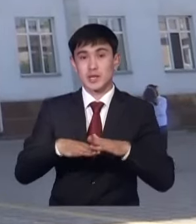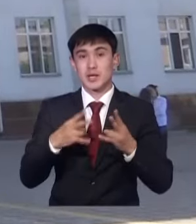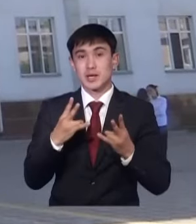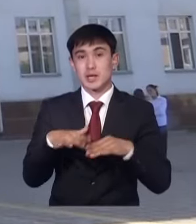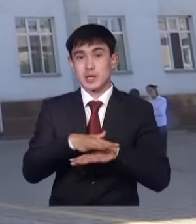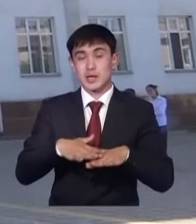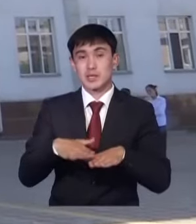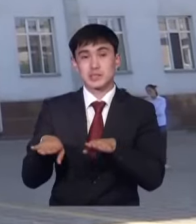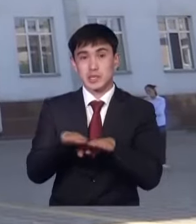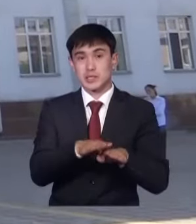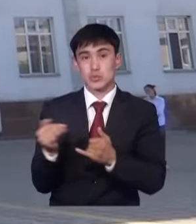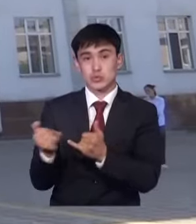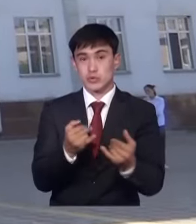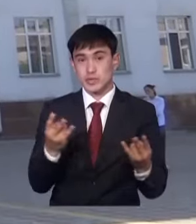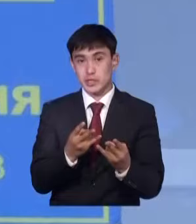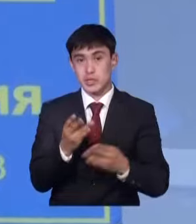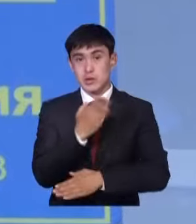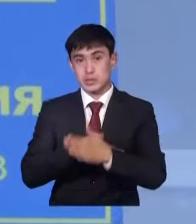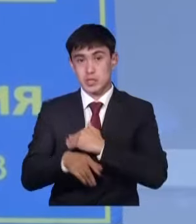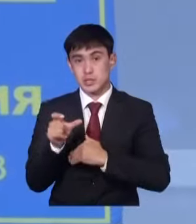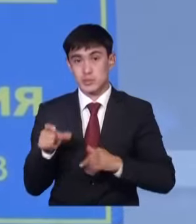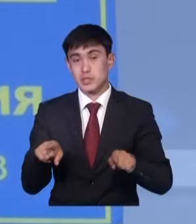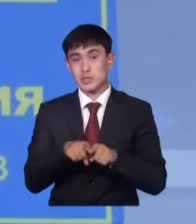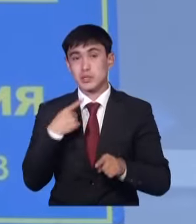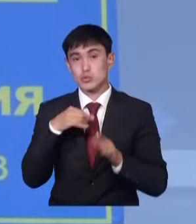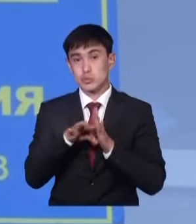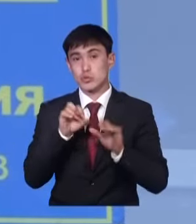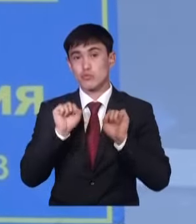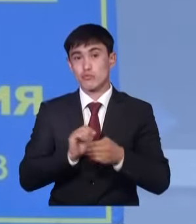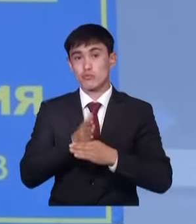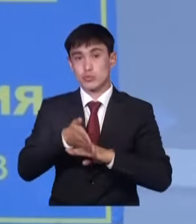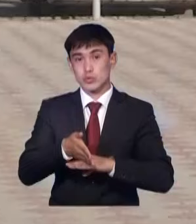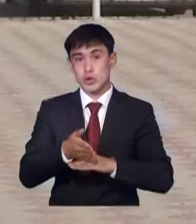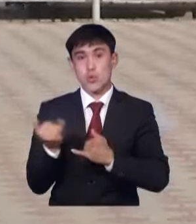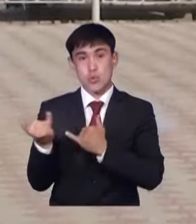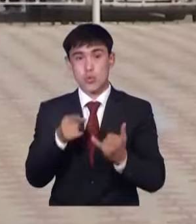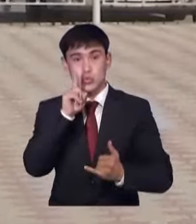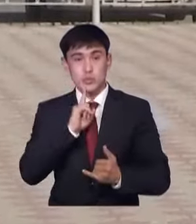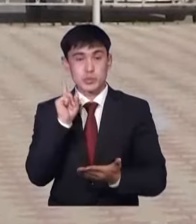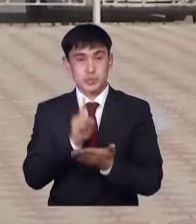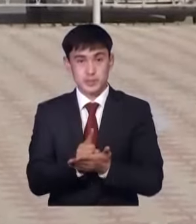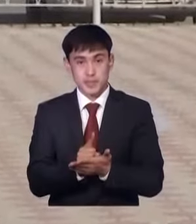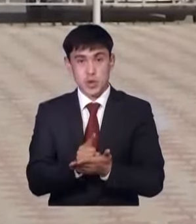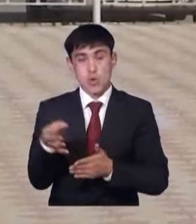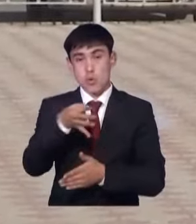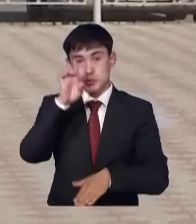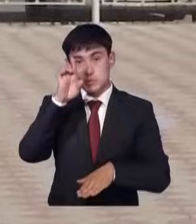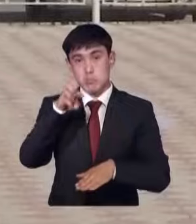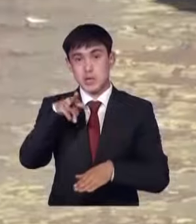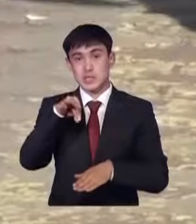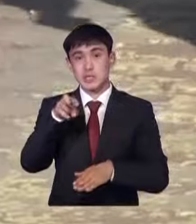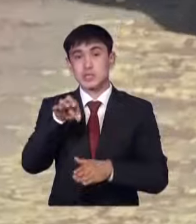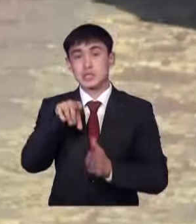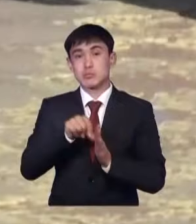тұрғынға теңдей жағдай жасалу керек. Мүмкіндігі шектеулі жандарға да дауыс беру қолжетімді және қолайлы болу міндетті. Облыстық мәслихат депутаты